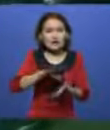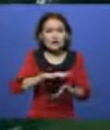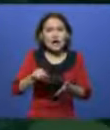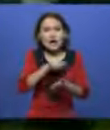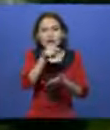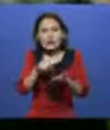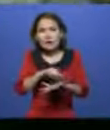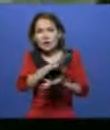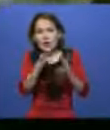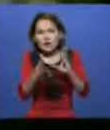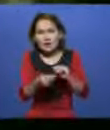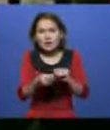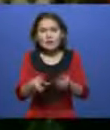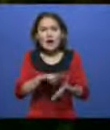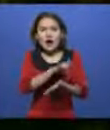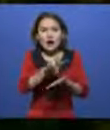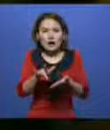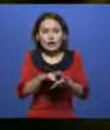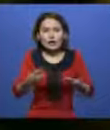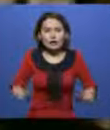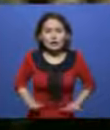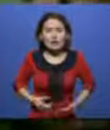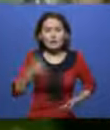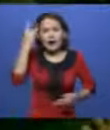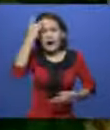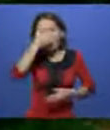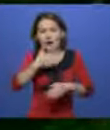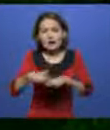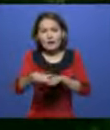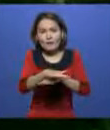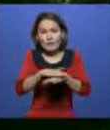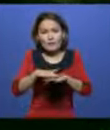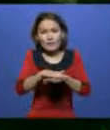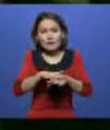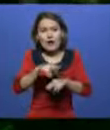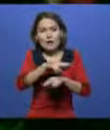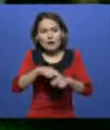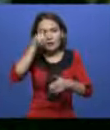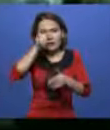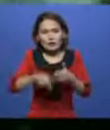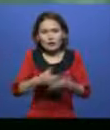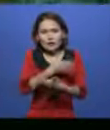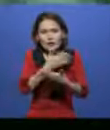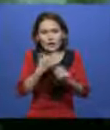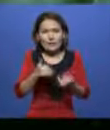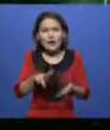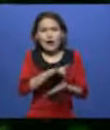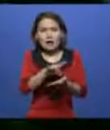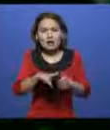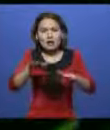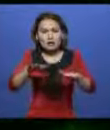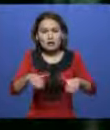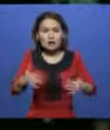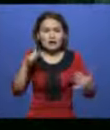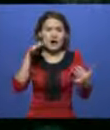бойынша қалада тұратын қара нәсілді америкалықтардың полицияға деген сенімі әжептәуір әлсіреген. Оған әсіресе соңғы уақыттар қалалы жерлерде жиі қайталанып